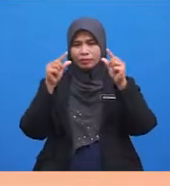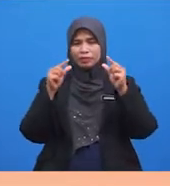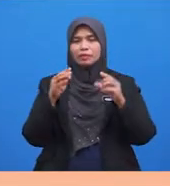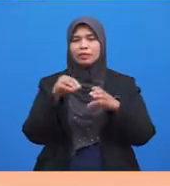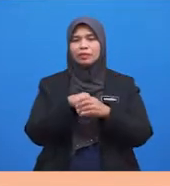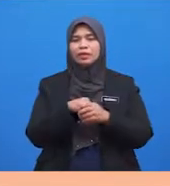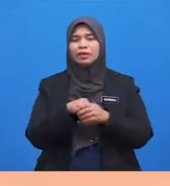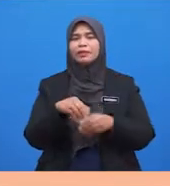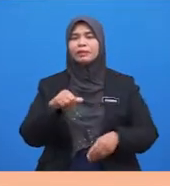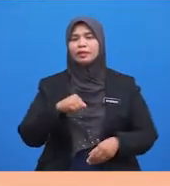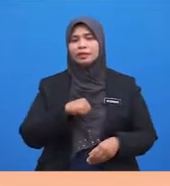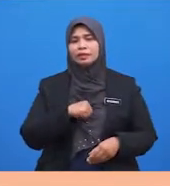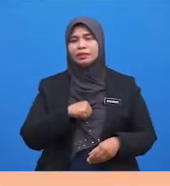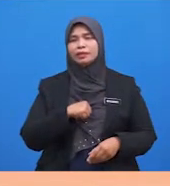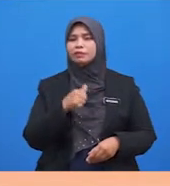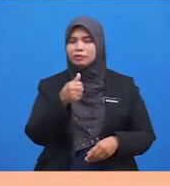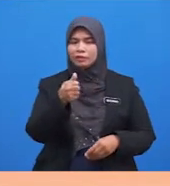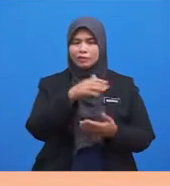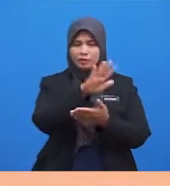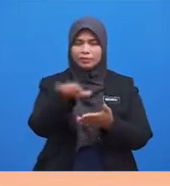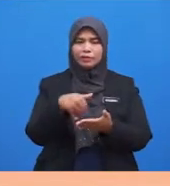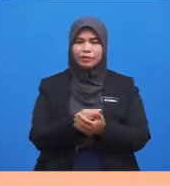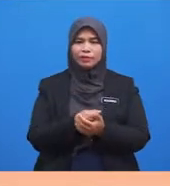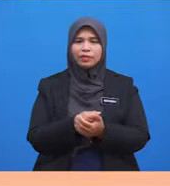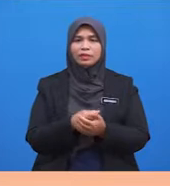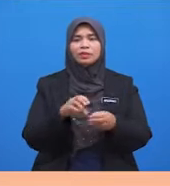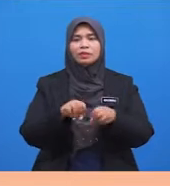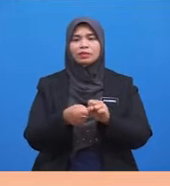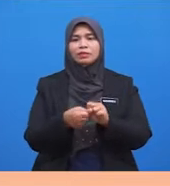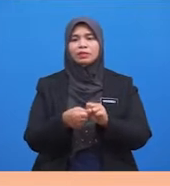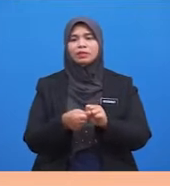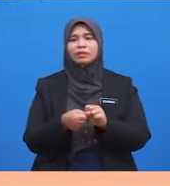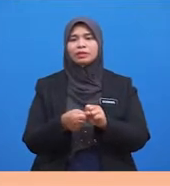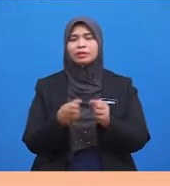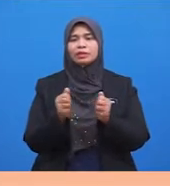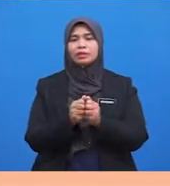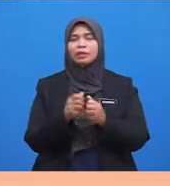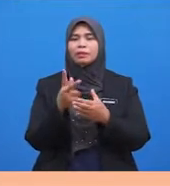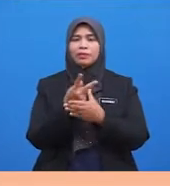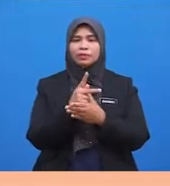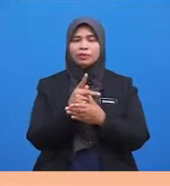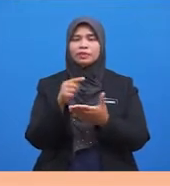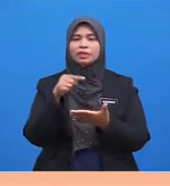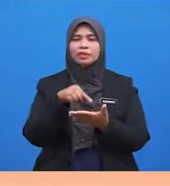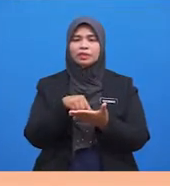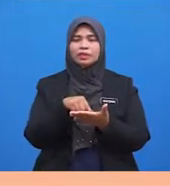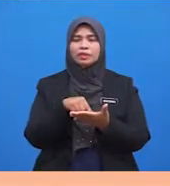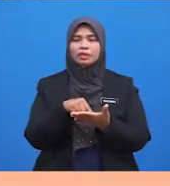di dalam diri kamu semua. Semoga dengan perkongsian